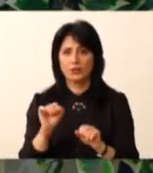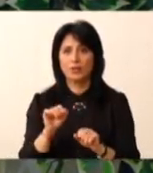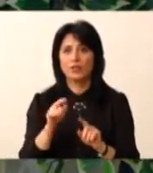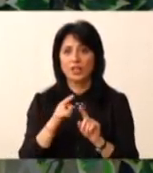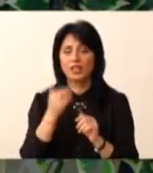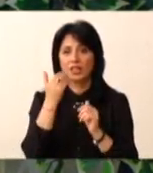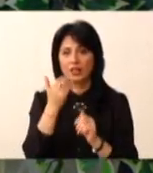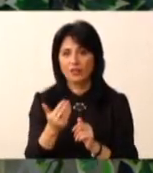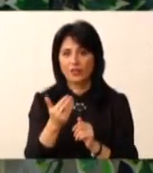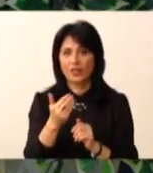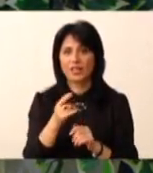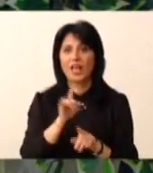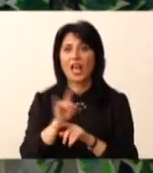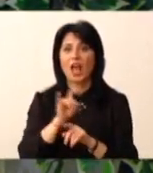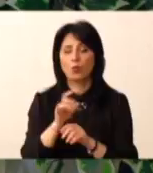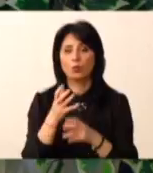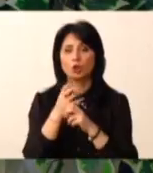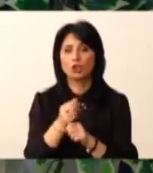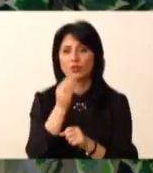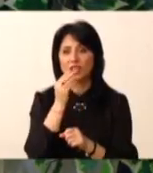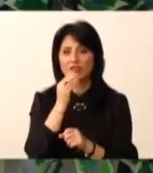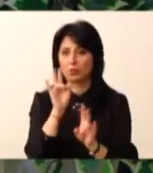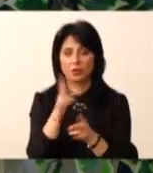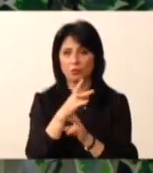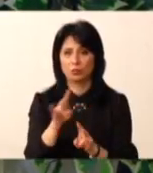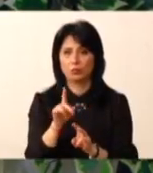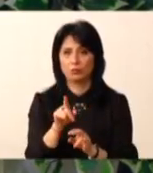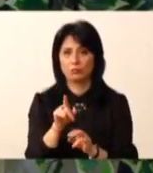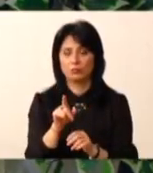ანუ თქვენი ხელოვნური შეზღუდვა საკვების